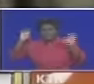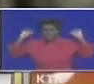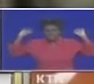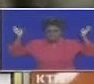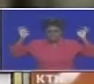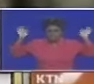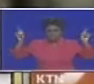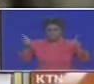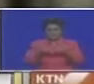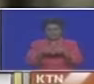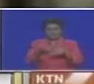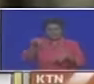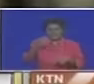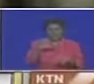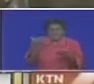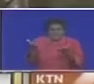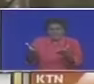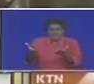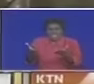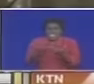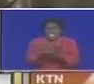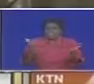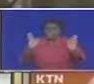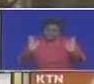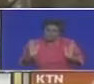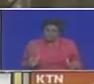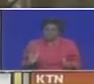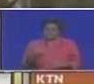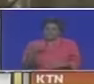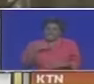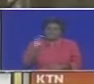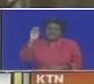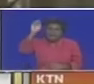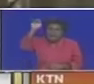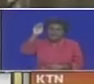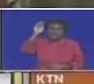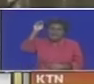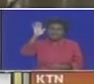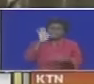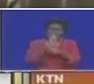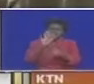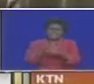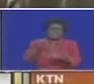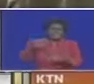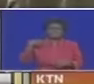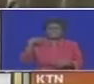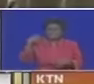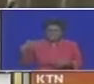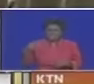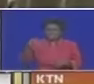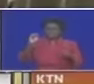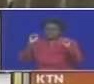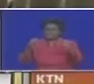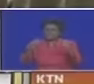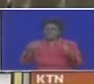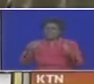vile Jigjiga. Na hapa yeyote aliye na ngamia wengi zaidi ndio bingwa, na kuna uwezekano huenda akawa